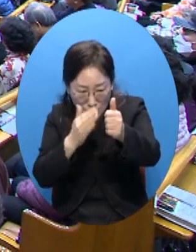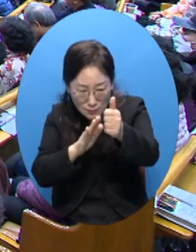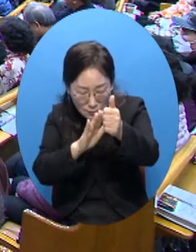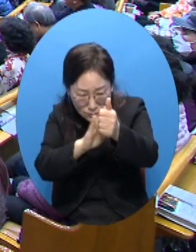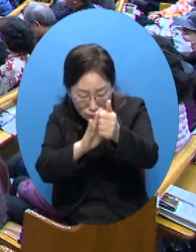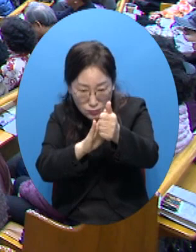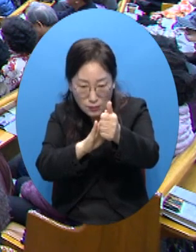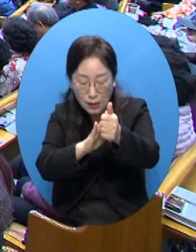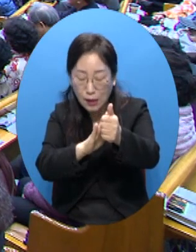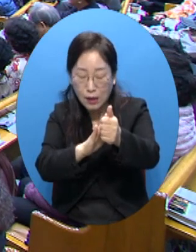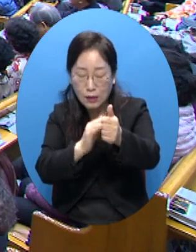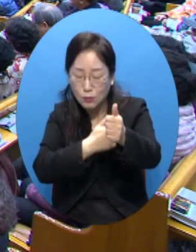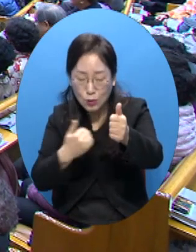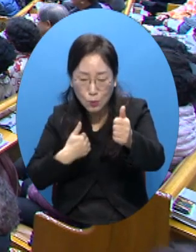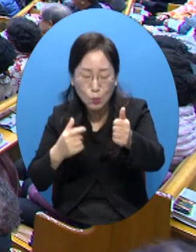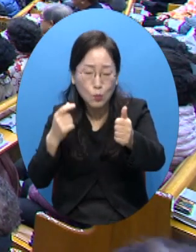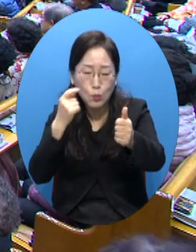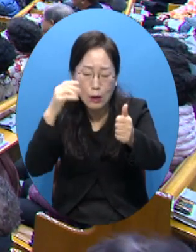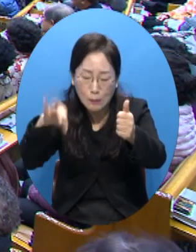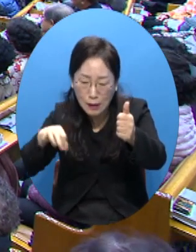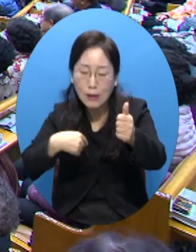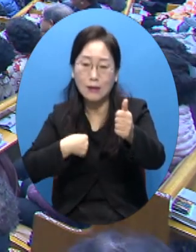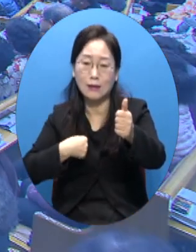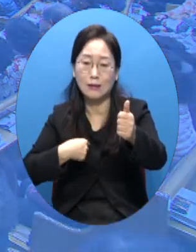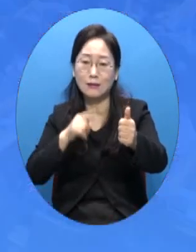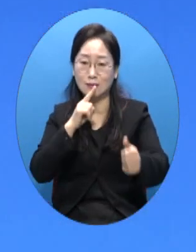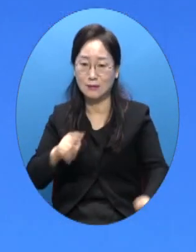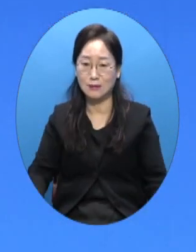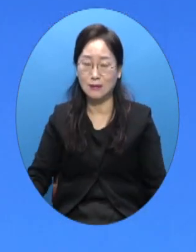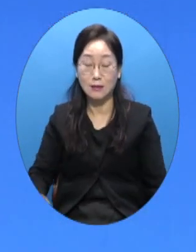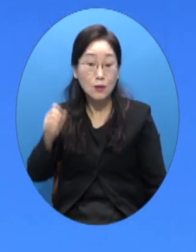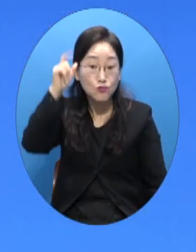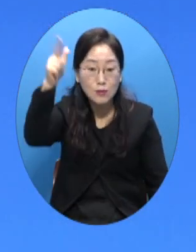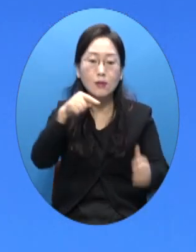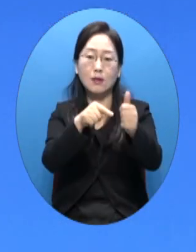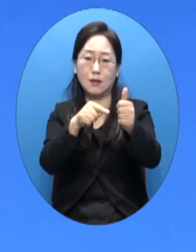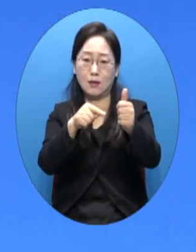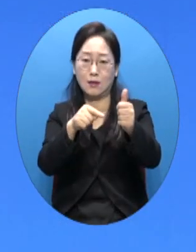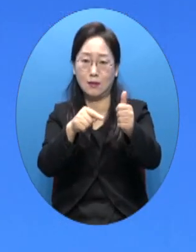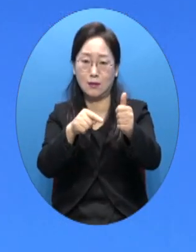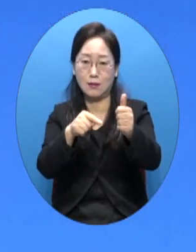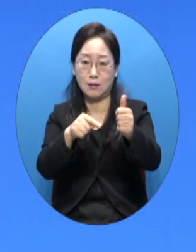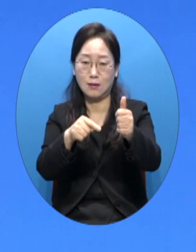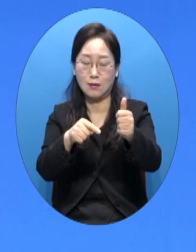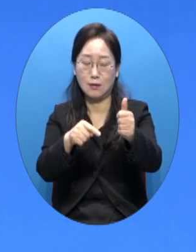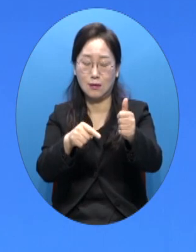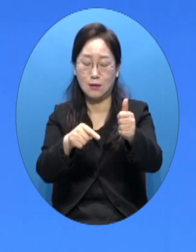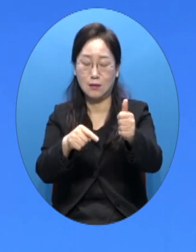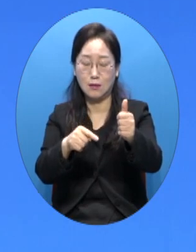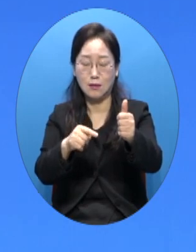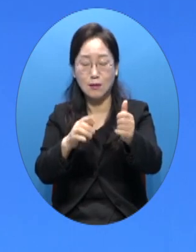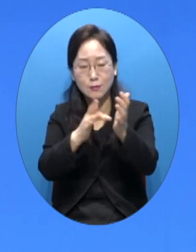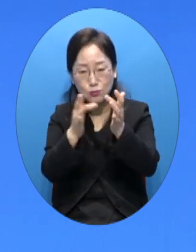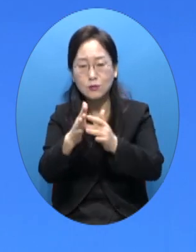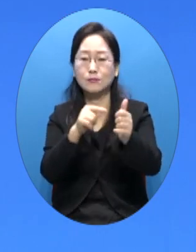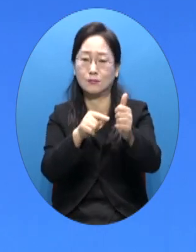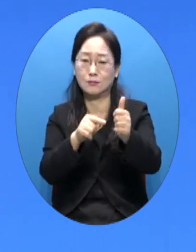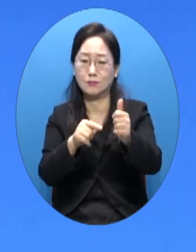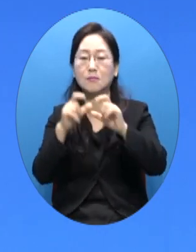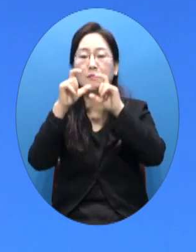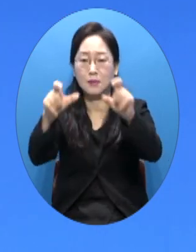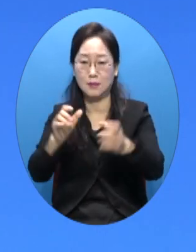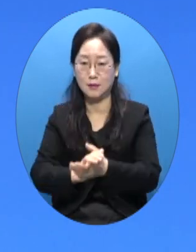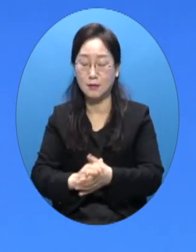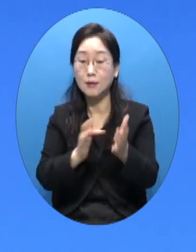감당하지 못하겠노라 위대하신 분이 오신다고 침하는 선포했습니다 우리